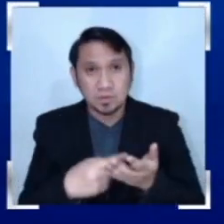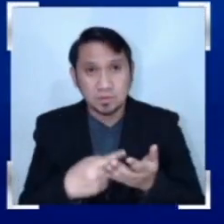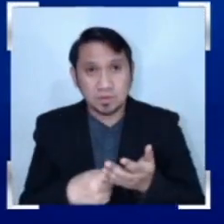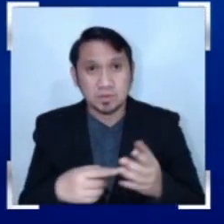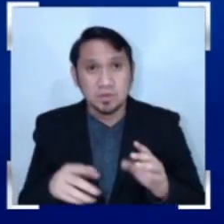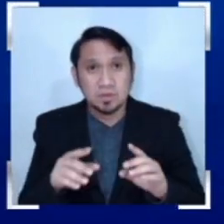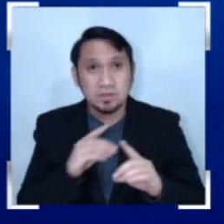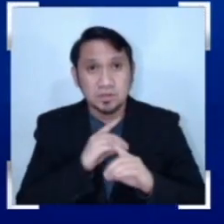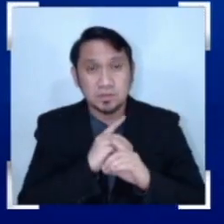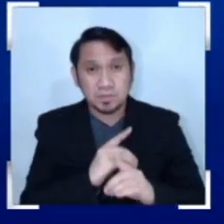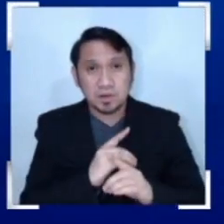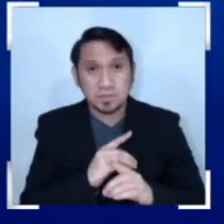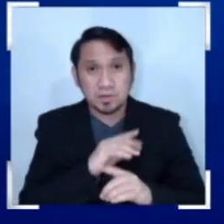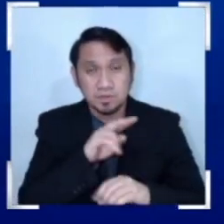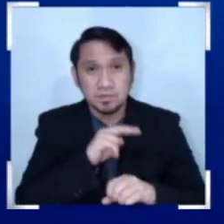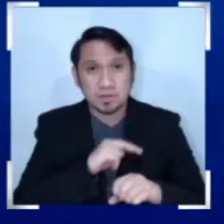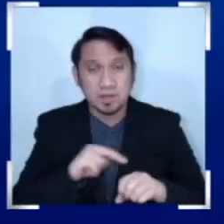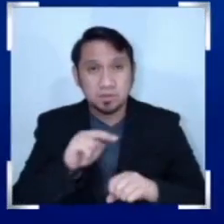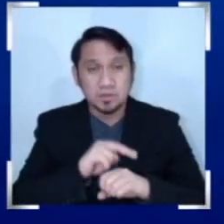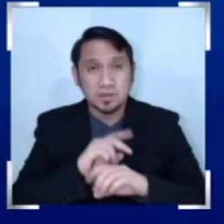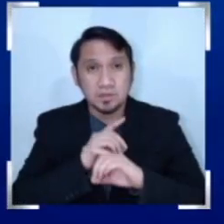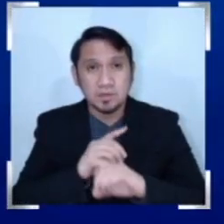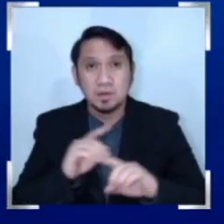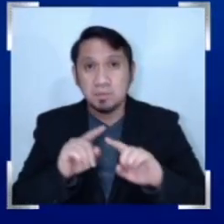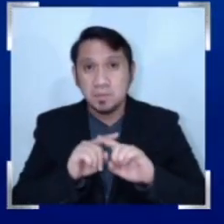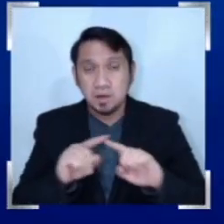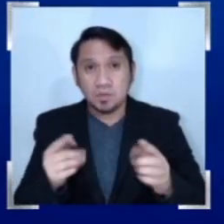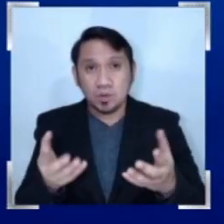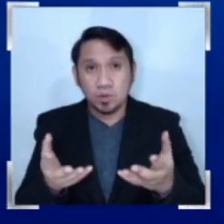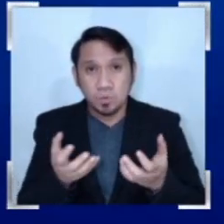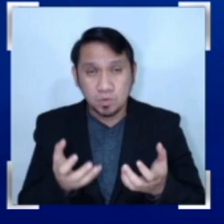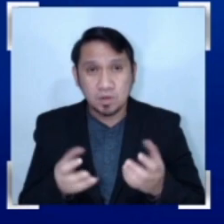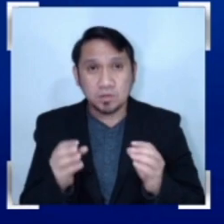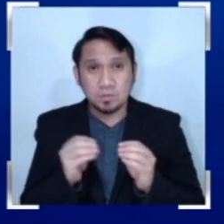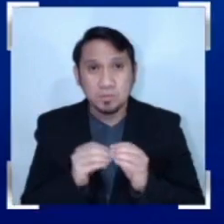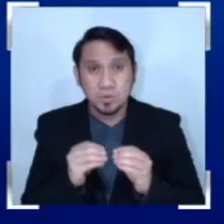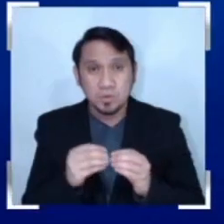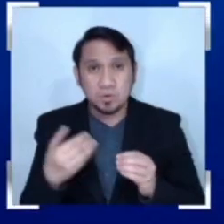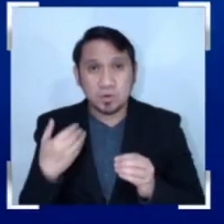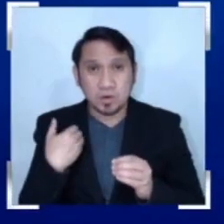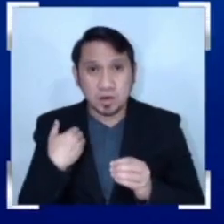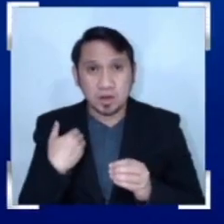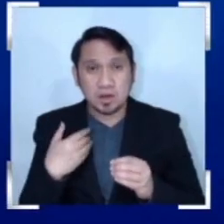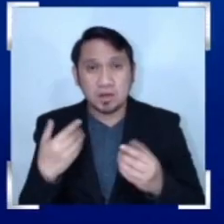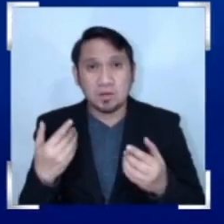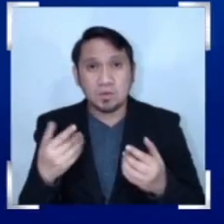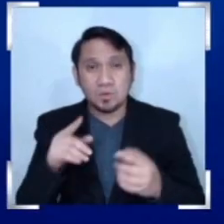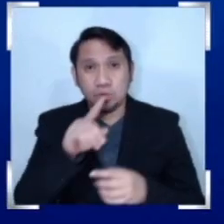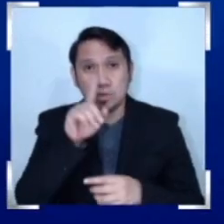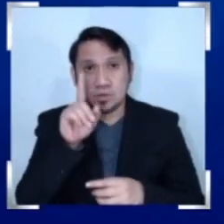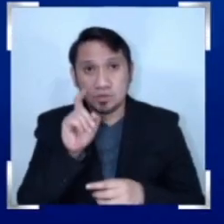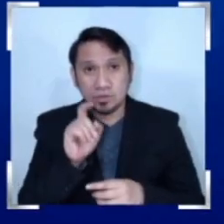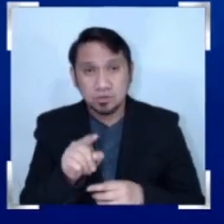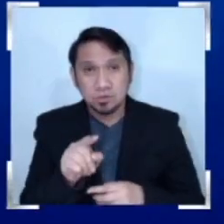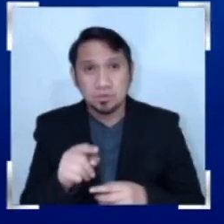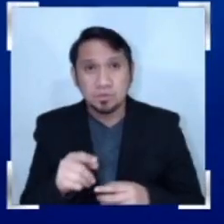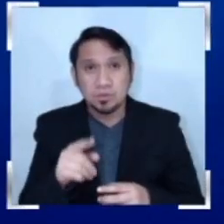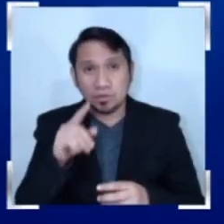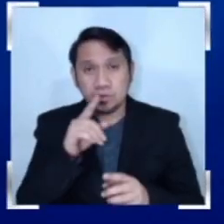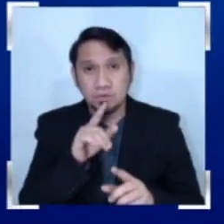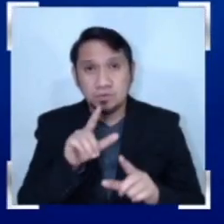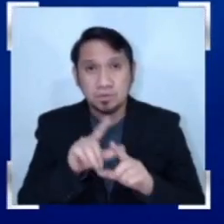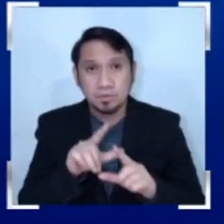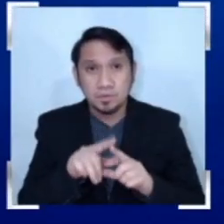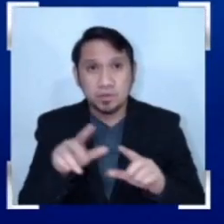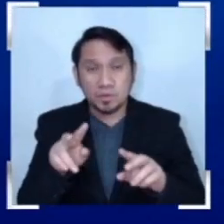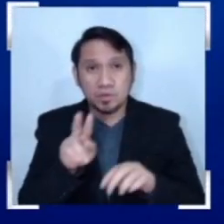ang kampanya. Pero bati daw niya na maaaring may gumawa ng mga intriga at questionin ang kanyang katapatan at gamitin ang posisyon sa